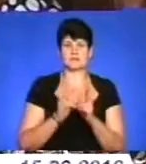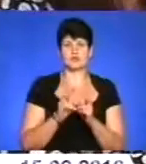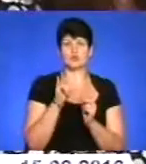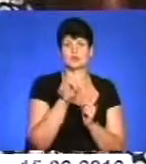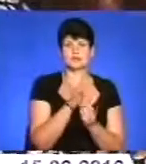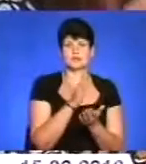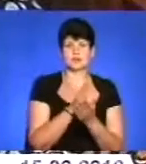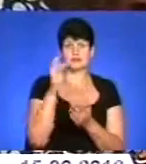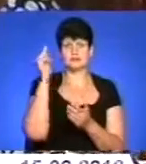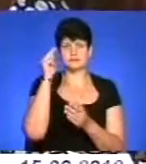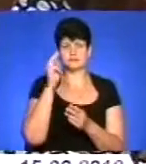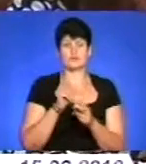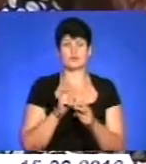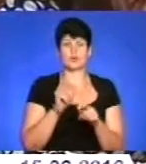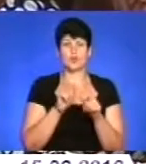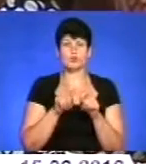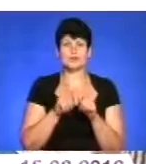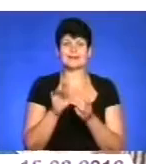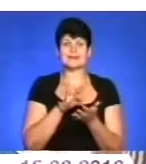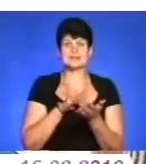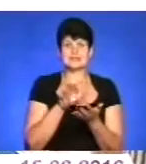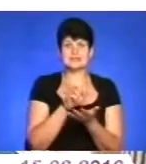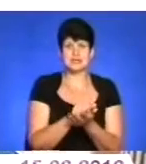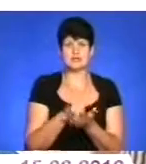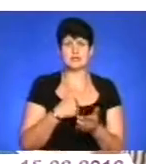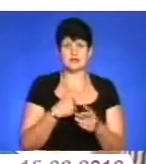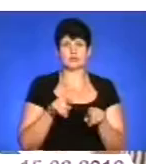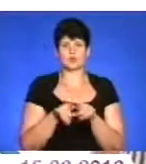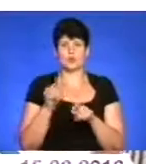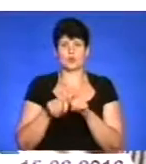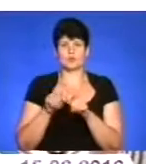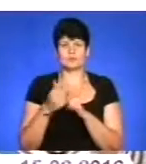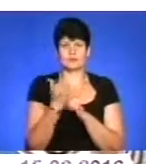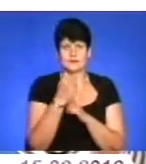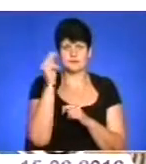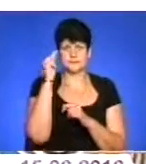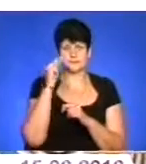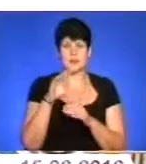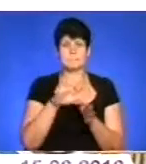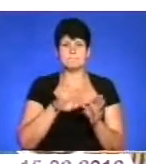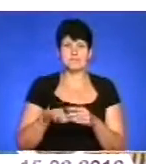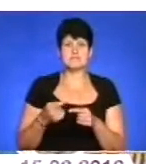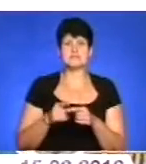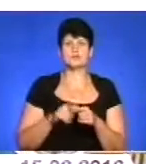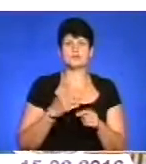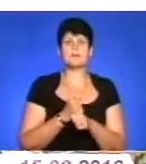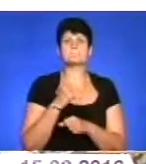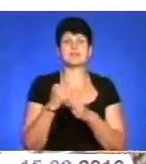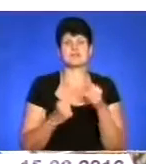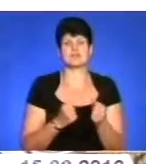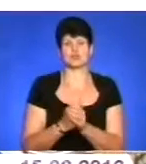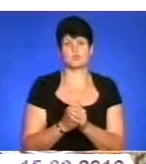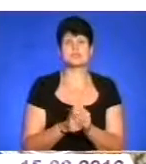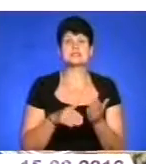стажування, контролюють і центр зайнятості, і ми контролюємо їхнє стажування, і після цього ми їх працевлаштовуємо.